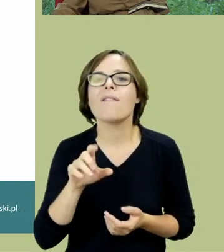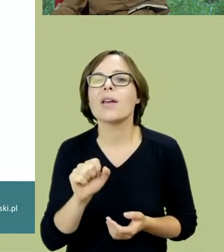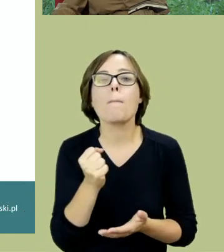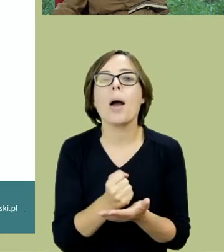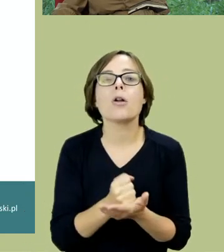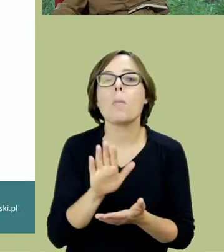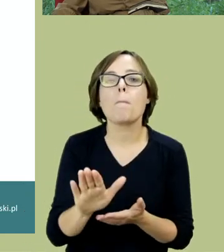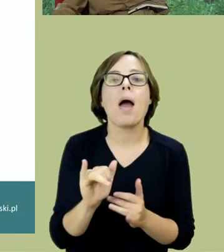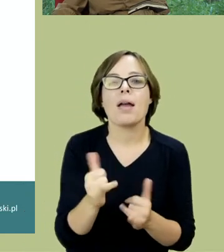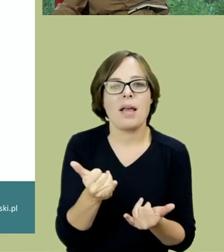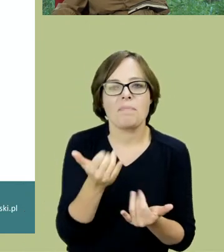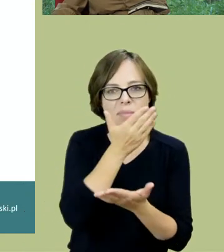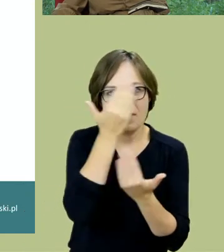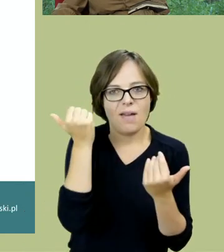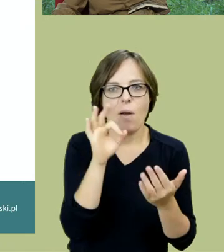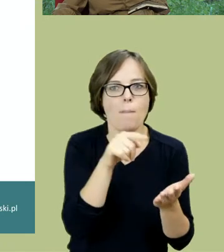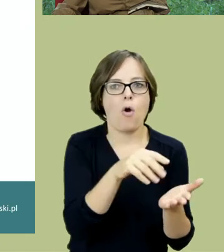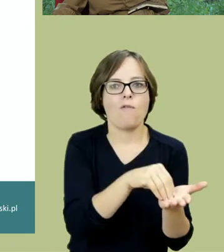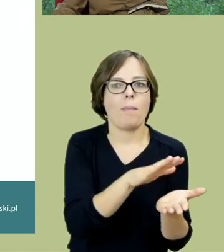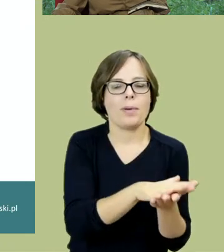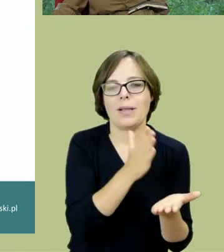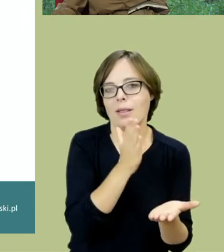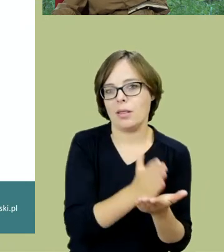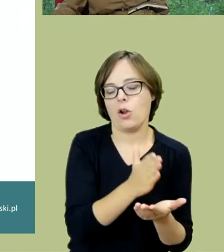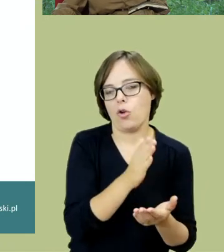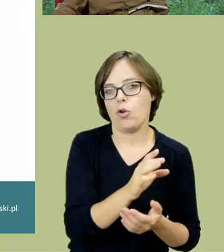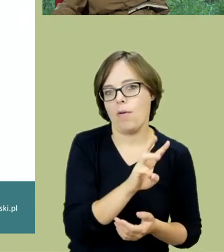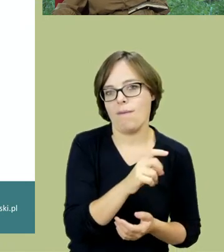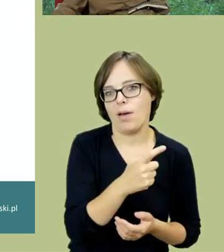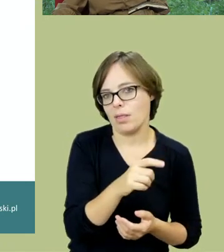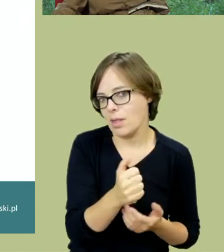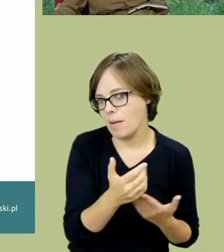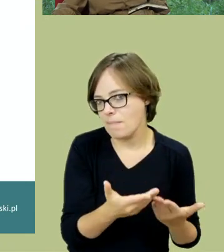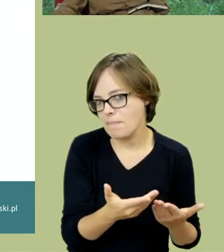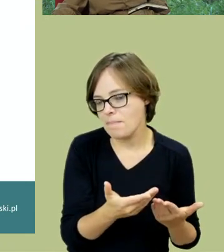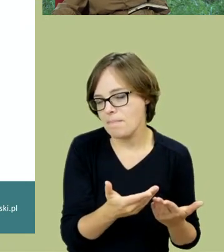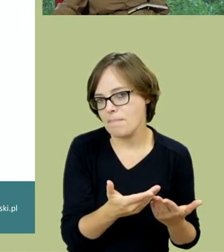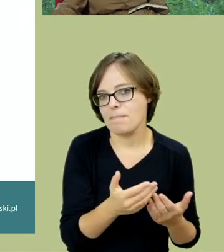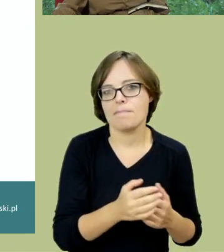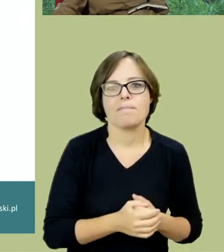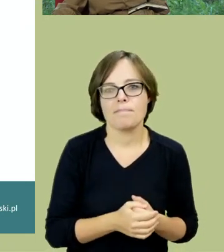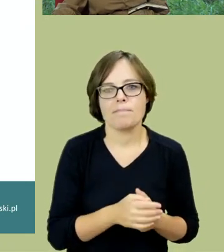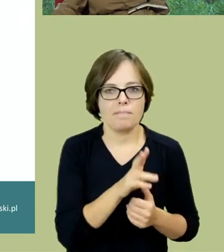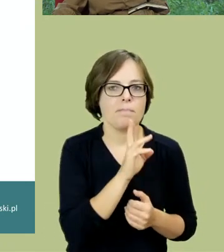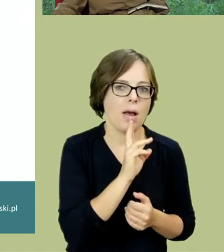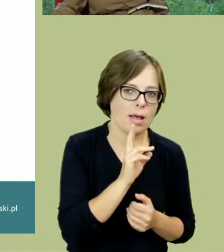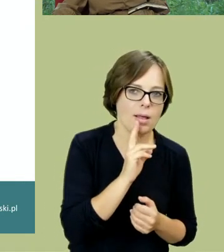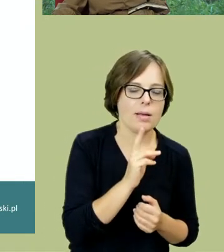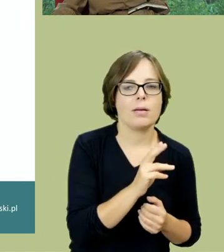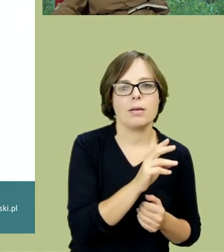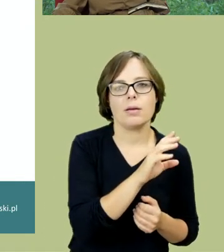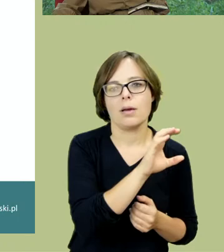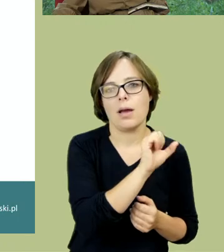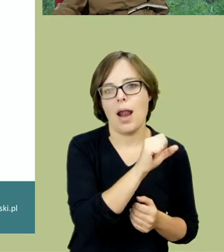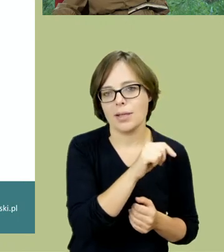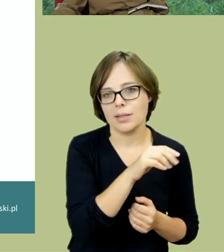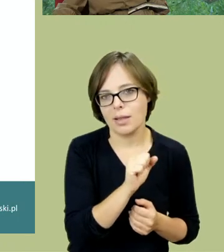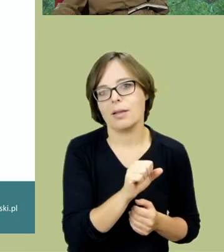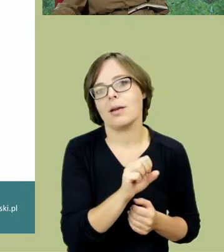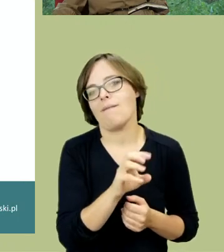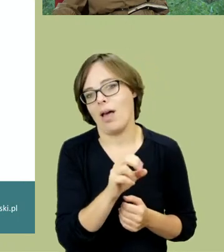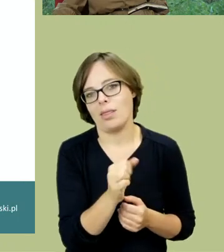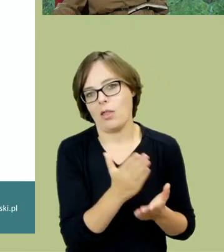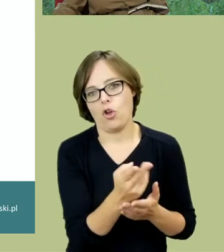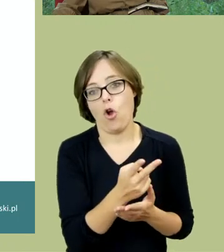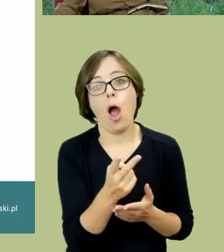bo tutaj w tym jest tylko paszport Wandy Piłsudskiej i